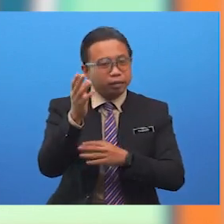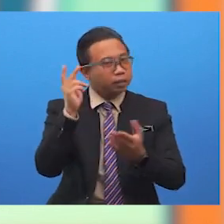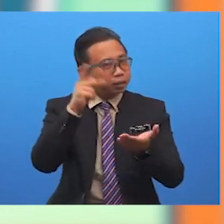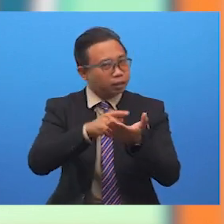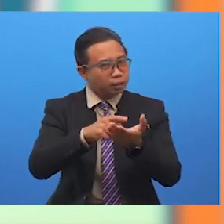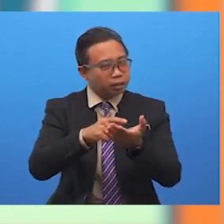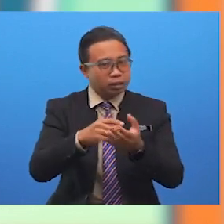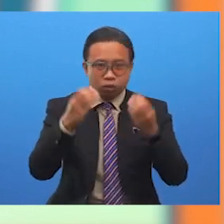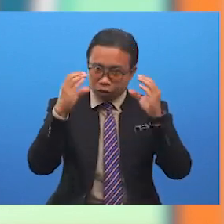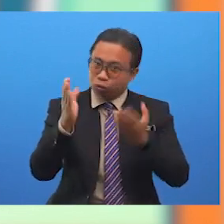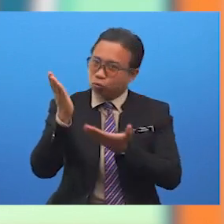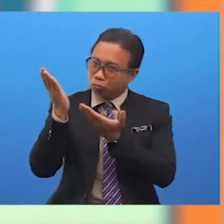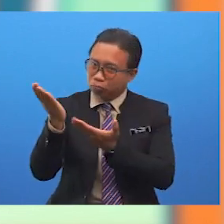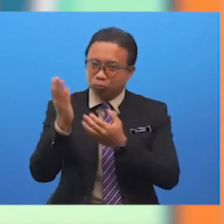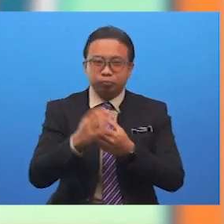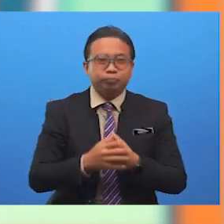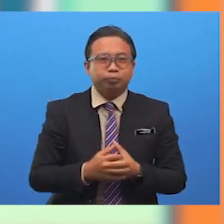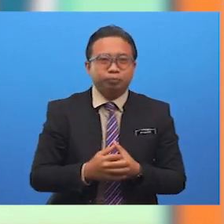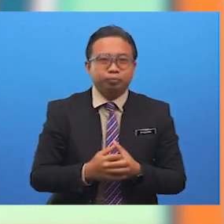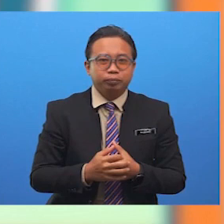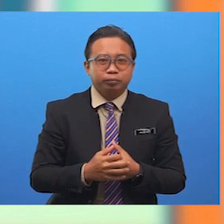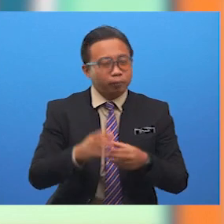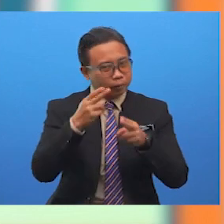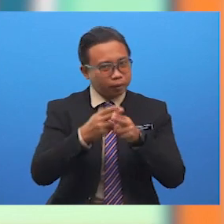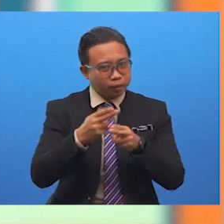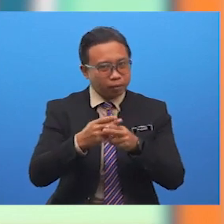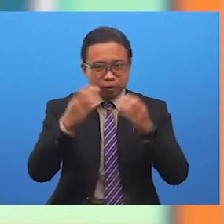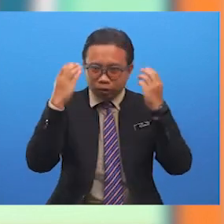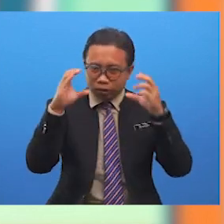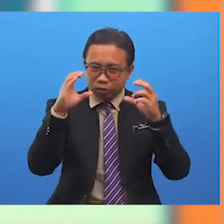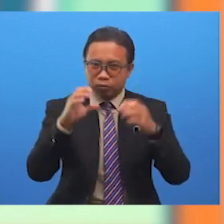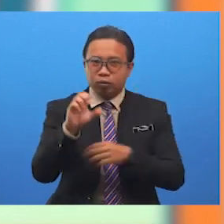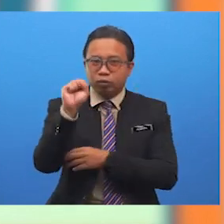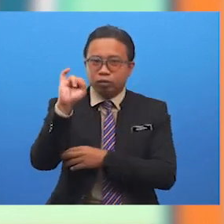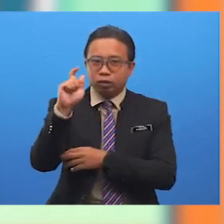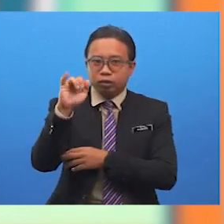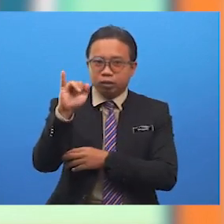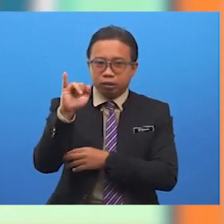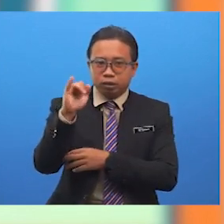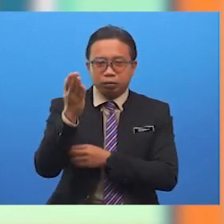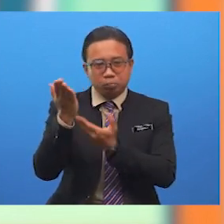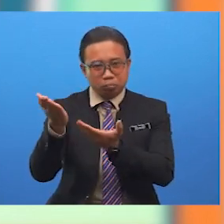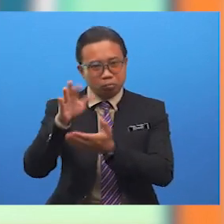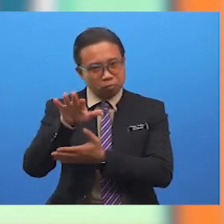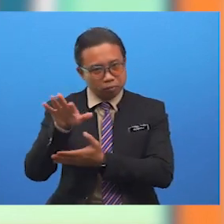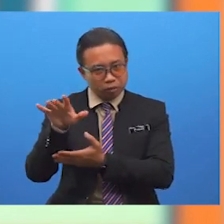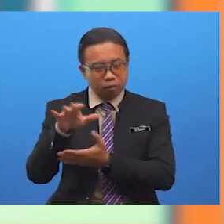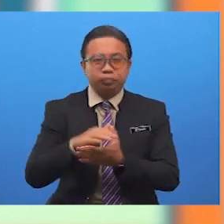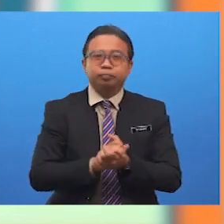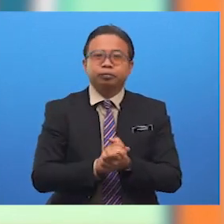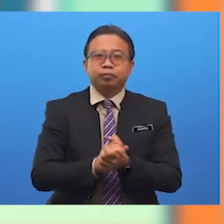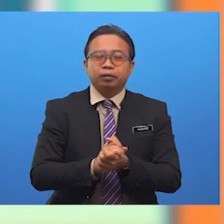diri Cikgu terlebih dahulu namun cego sifiso Wani baby maharun